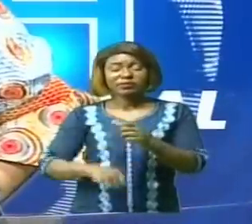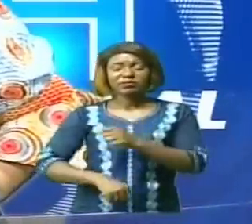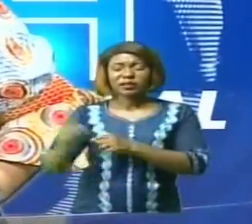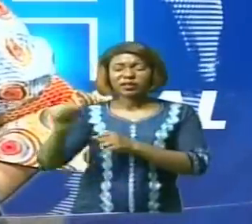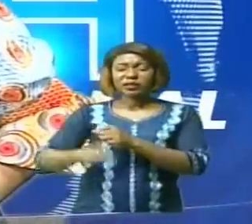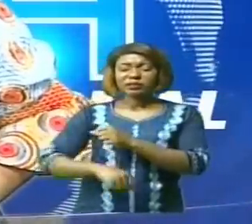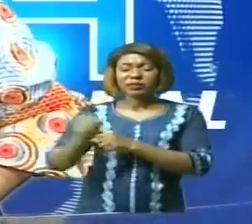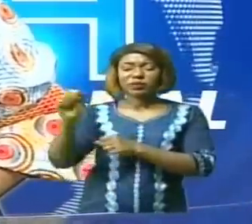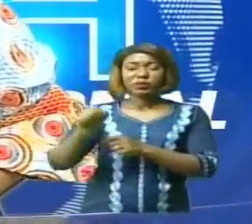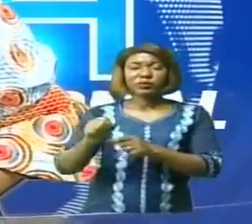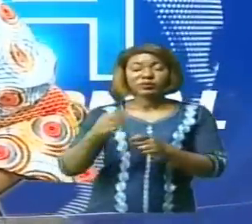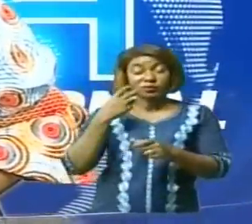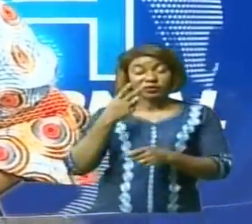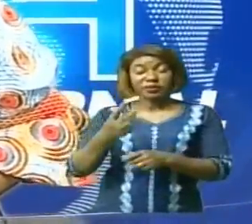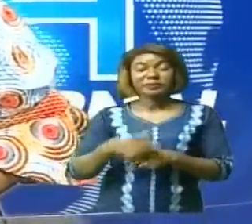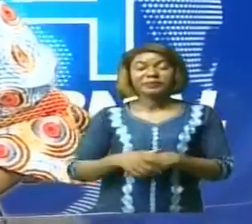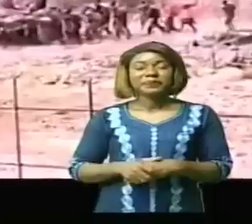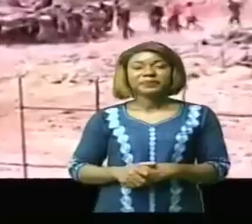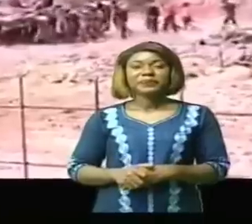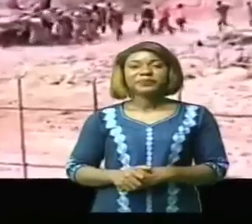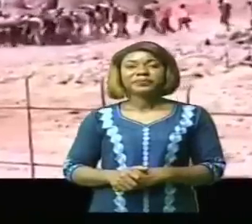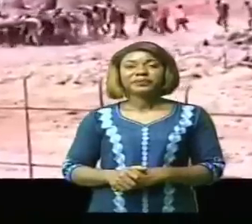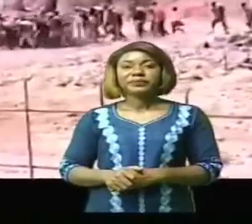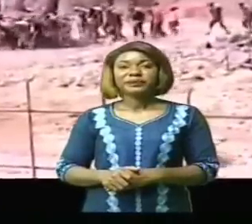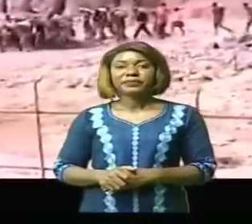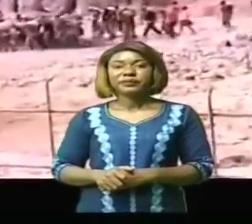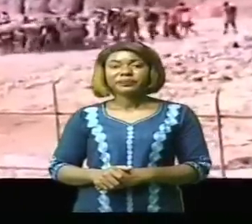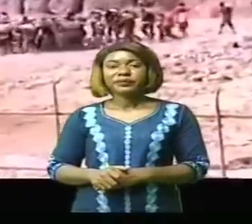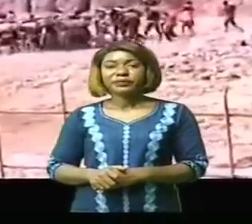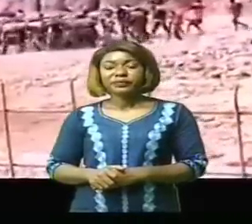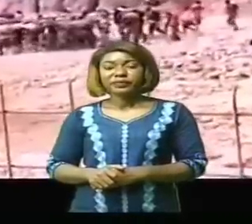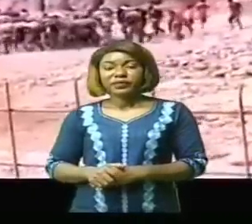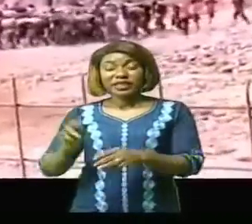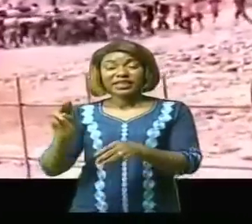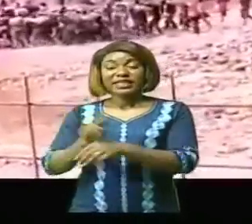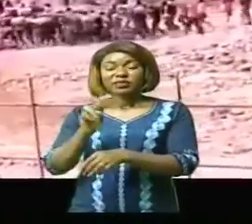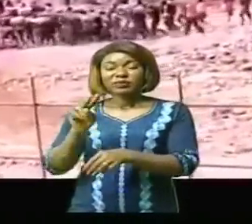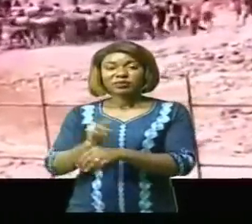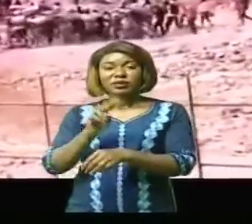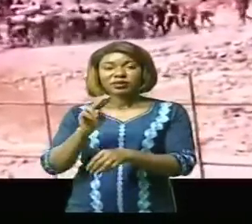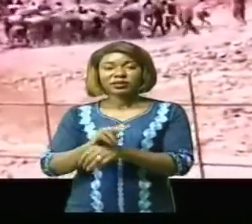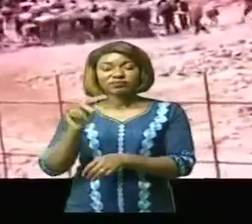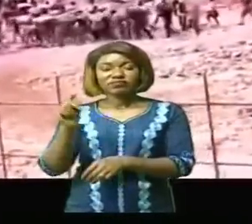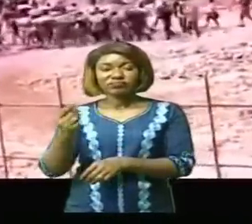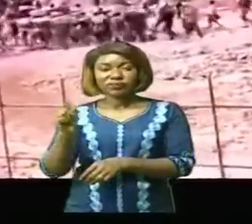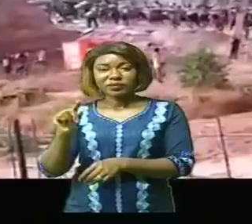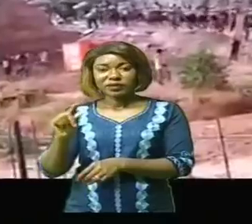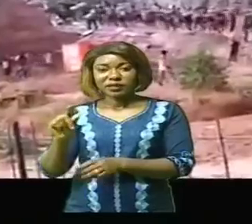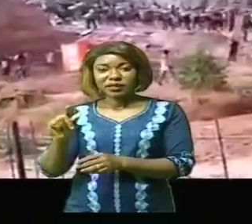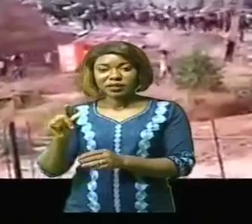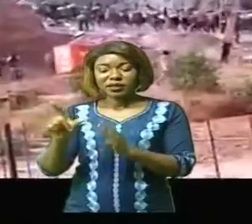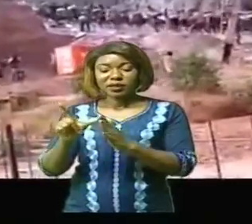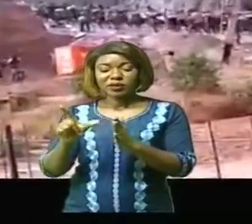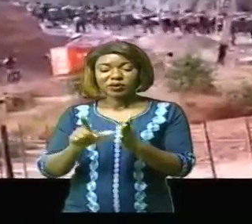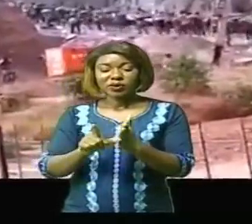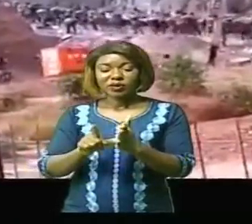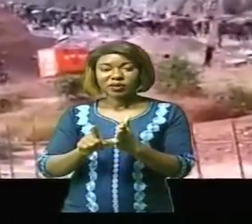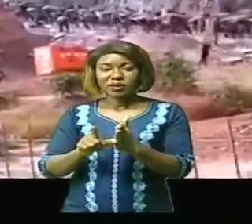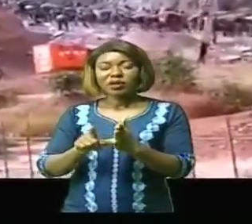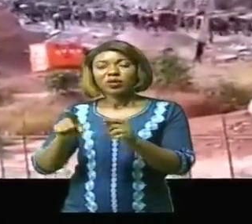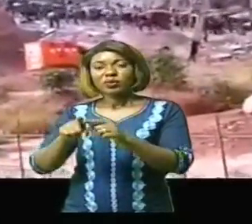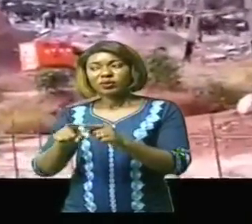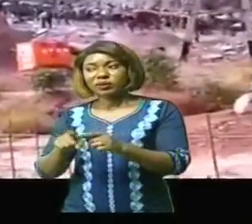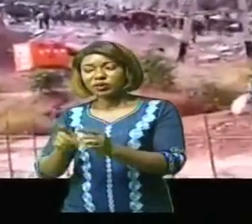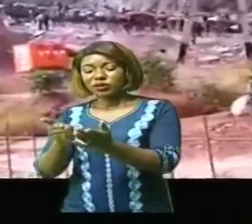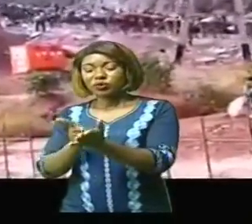d'une audience. Regardez. Le soulèvement des exploitants miniers artisanaux de Lualaba contre les titulaires de